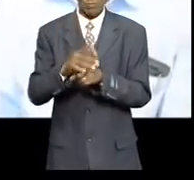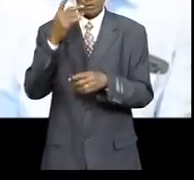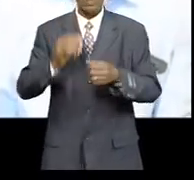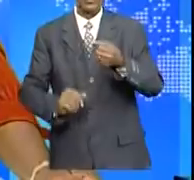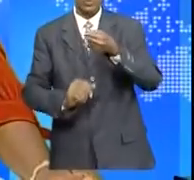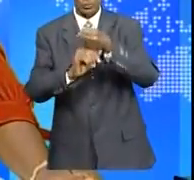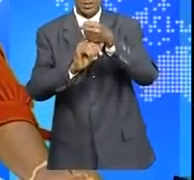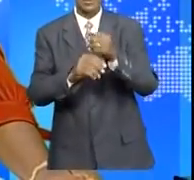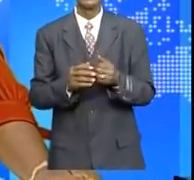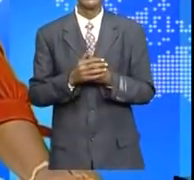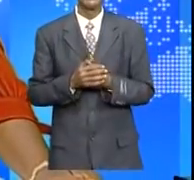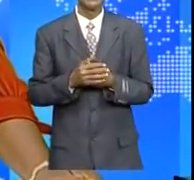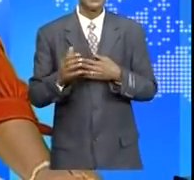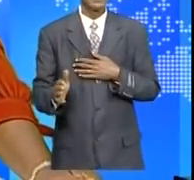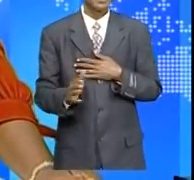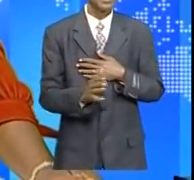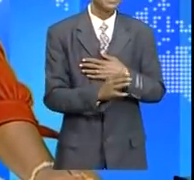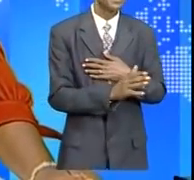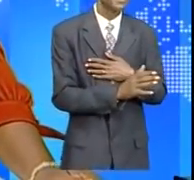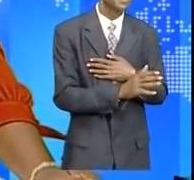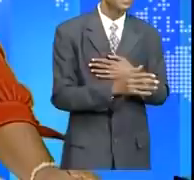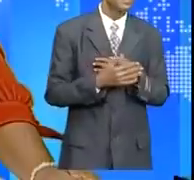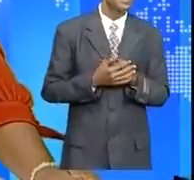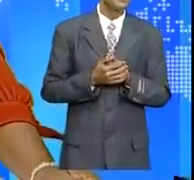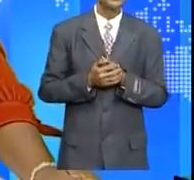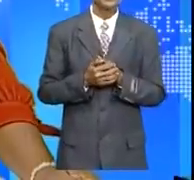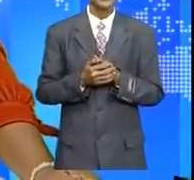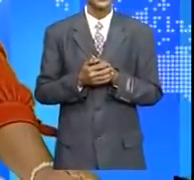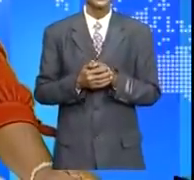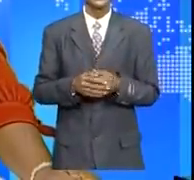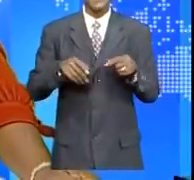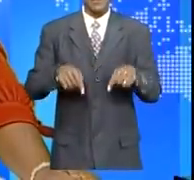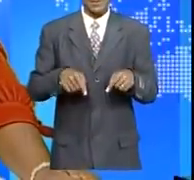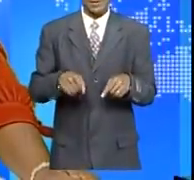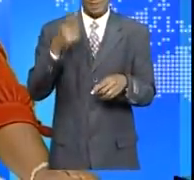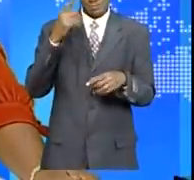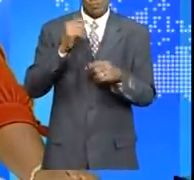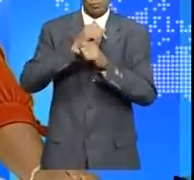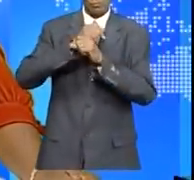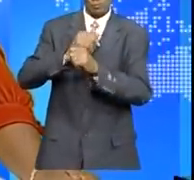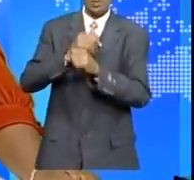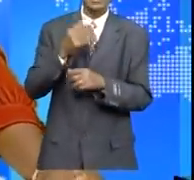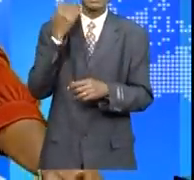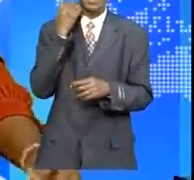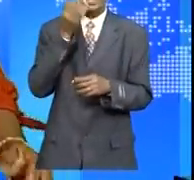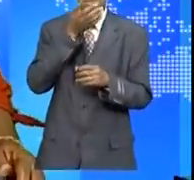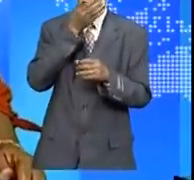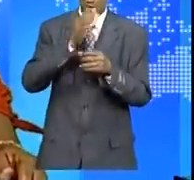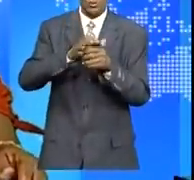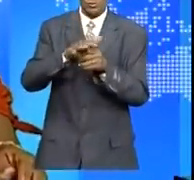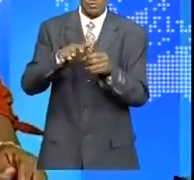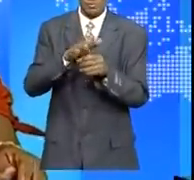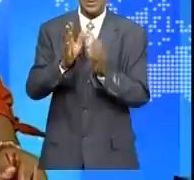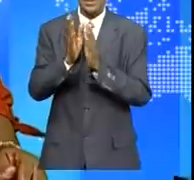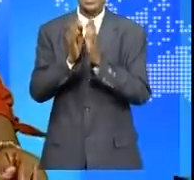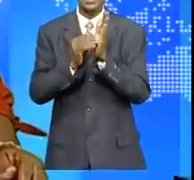à Kinshasa. Au front contre la troisième vague de Covid-19 en République démocratique du Congo, les centres de recherche